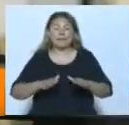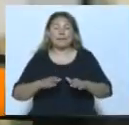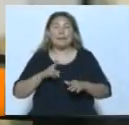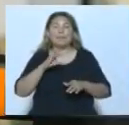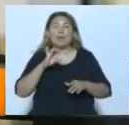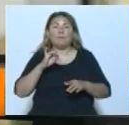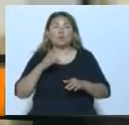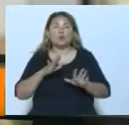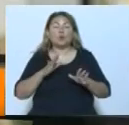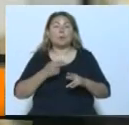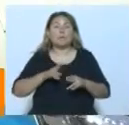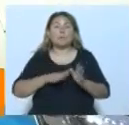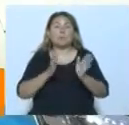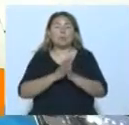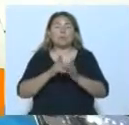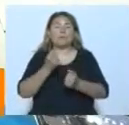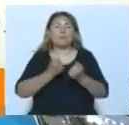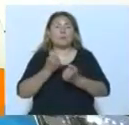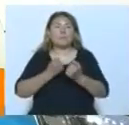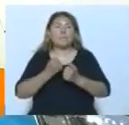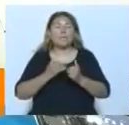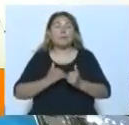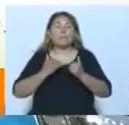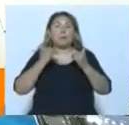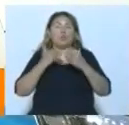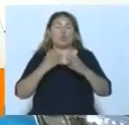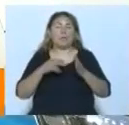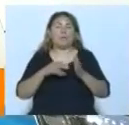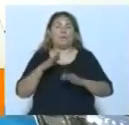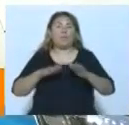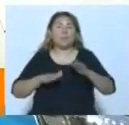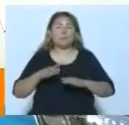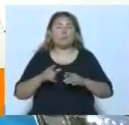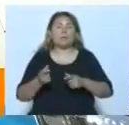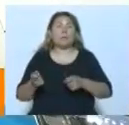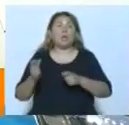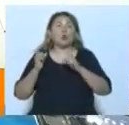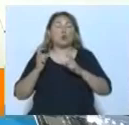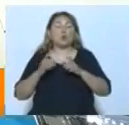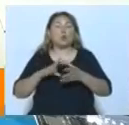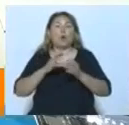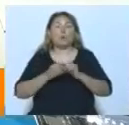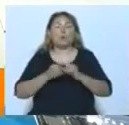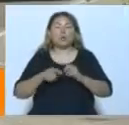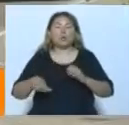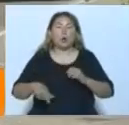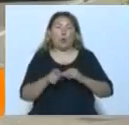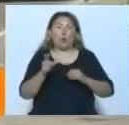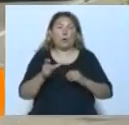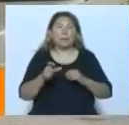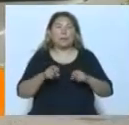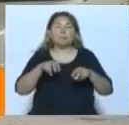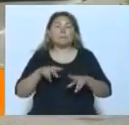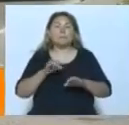вес. Кроме того, призываем водителей не превышать предельный вес при погрузке товара на дорогах общего пользования.